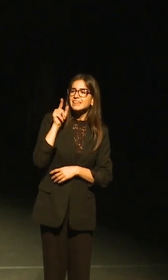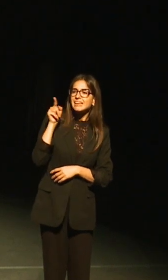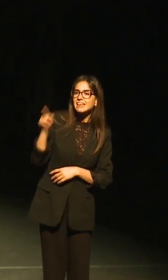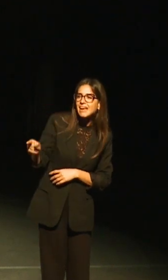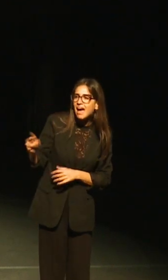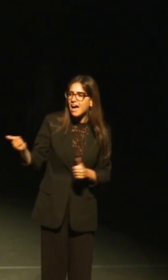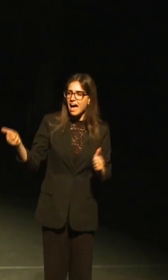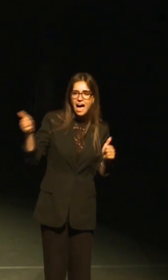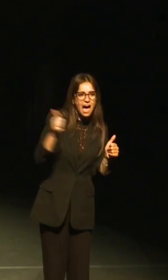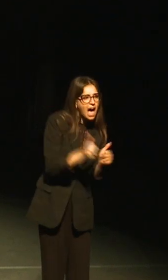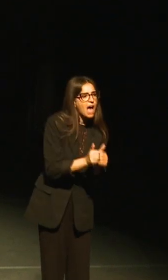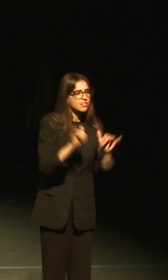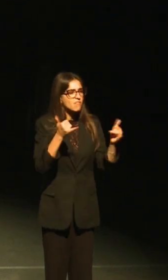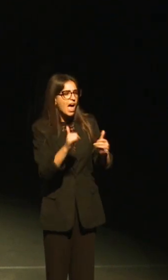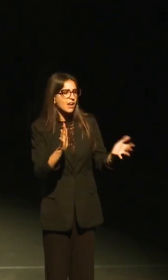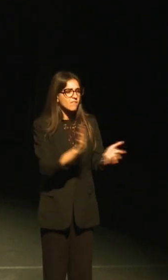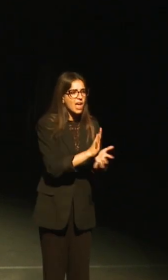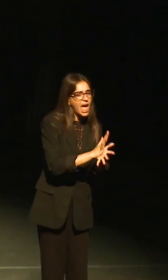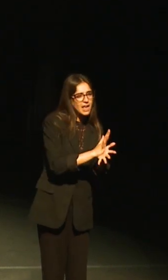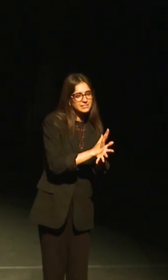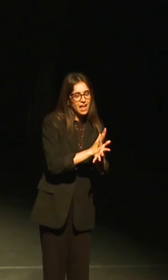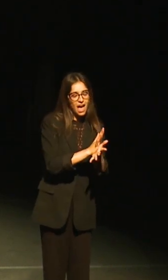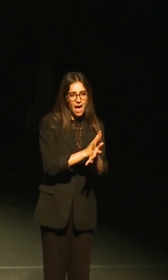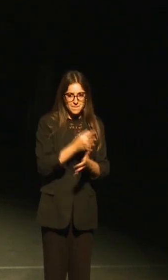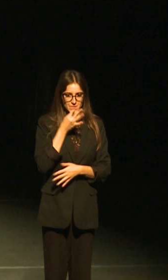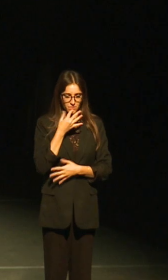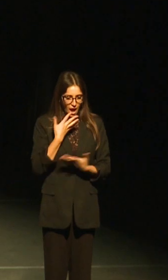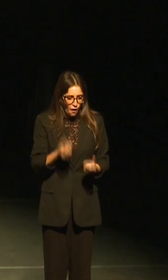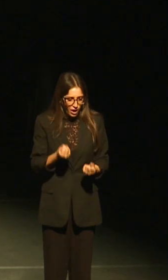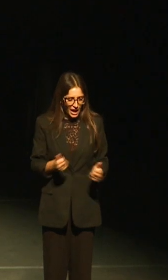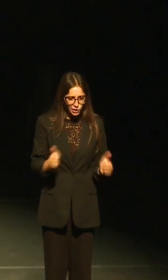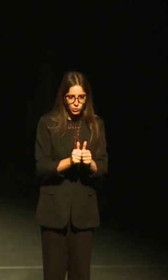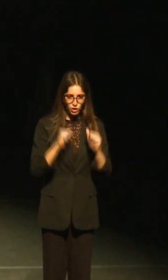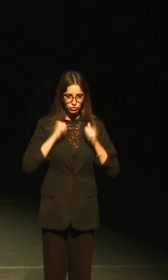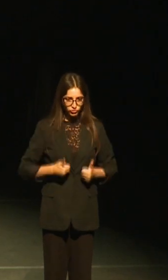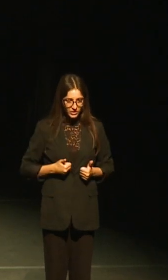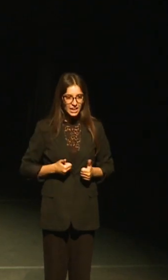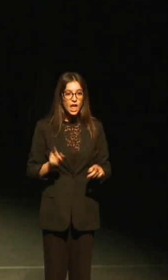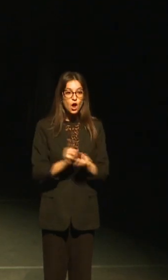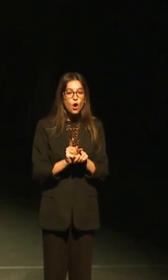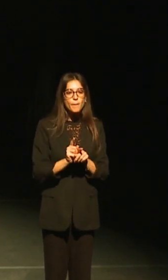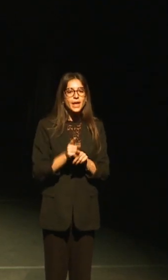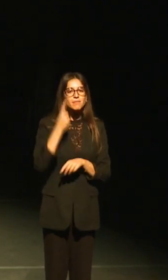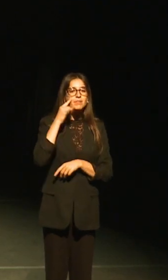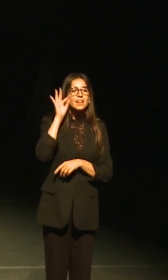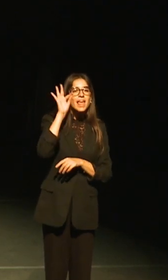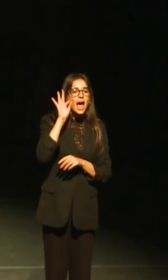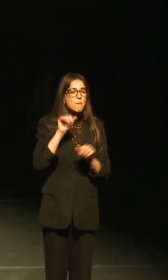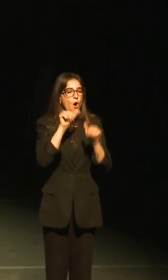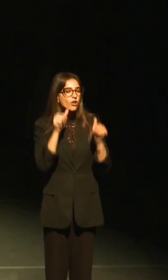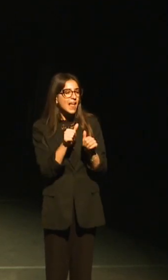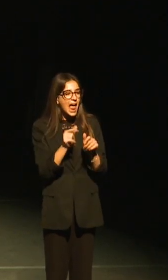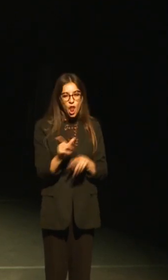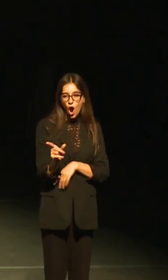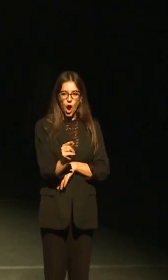a mangiare con tutti gli altri e quindi questo secondo me ci ha anche sdoganato le nostre coppie Io ricordo una volta un funzionario